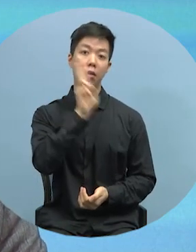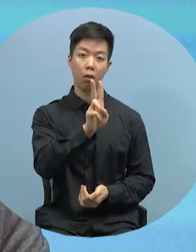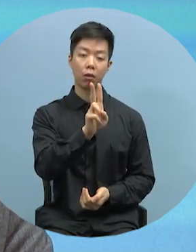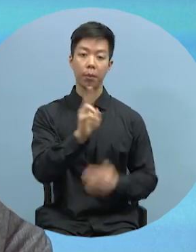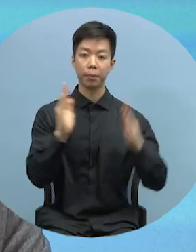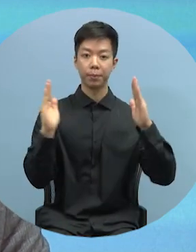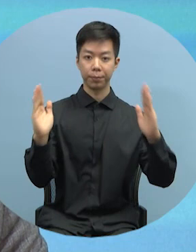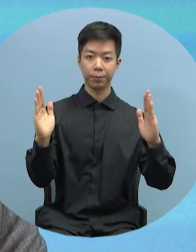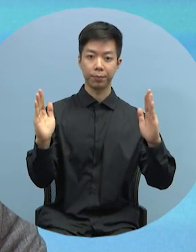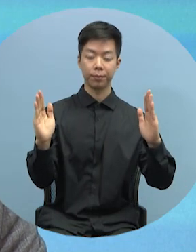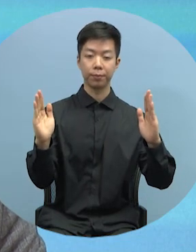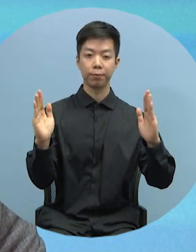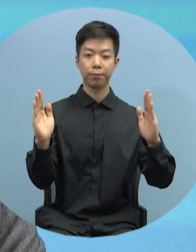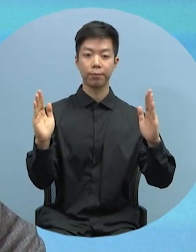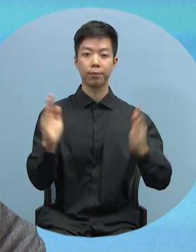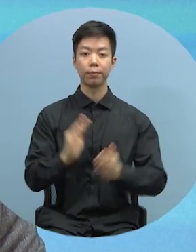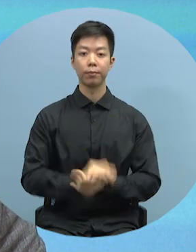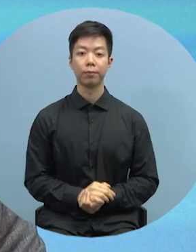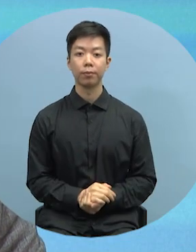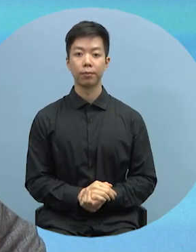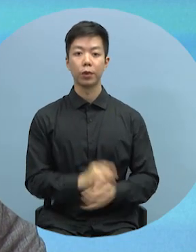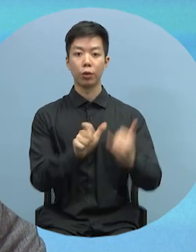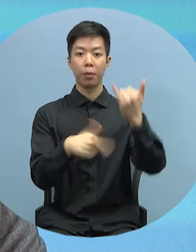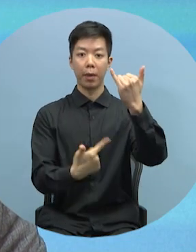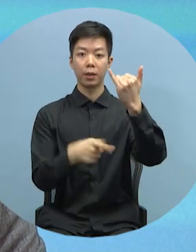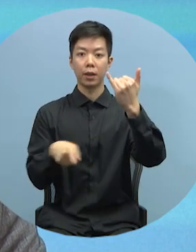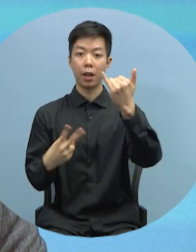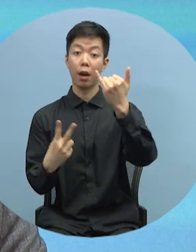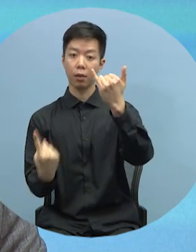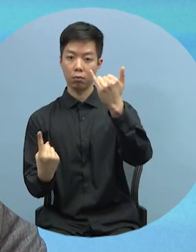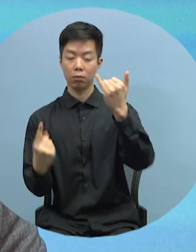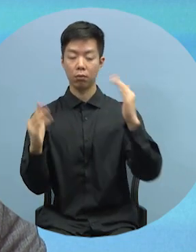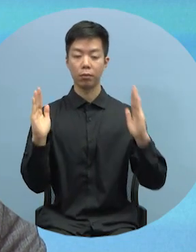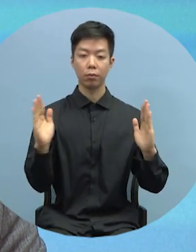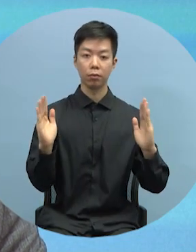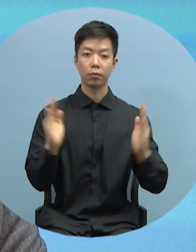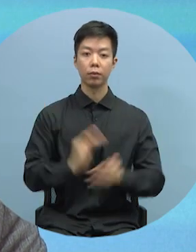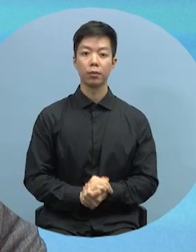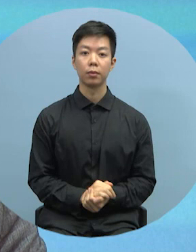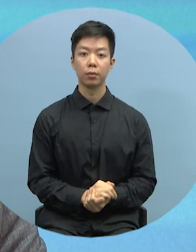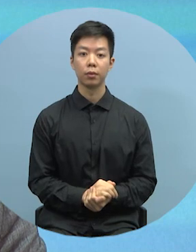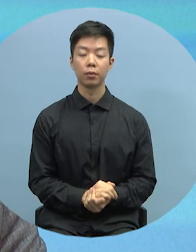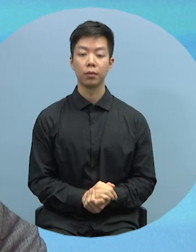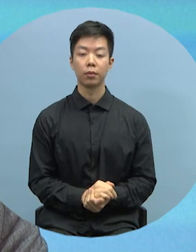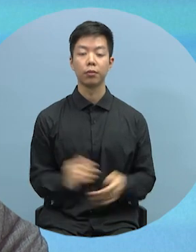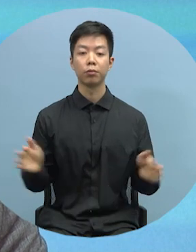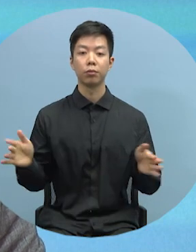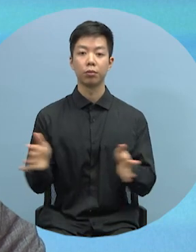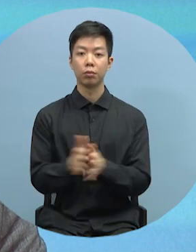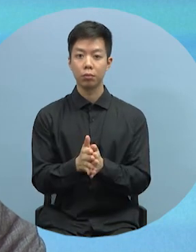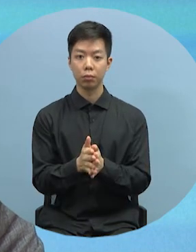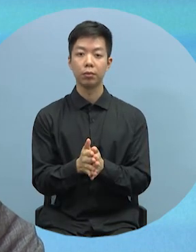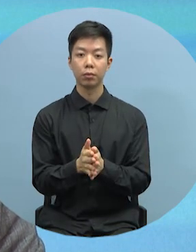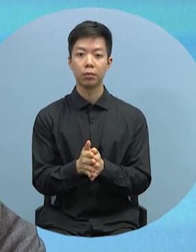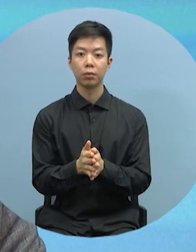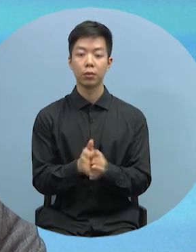啦，即係14天，6月8日至到21日啦。咁我哋累計報告咧，其實就總共